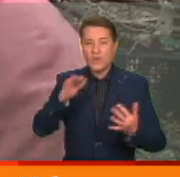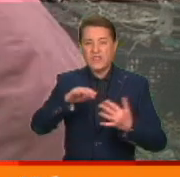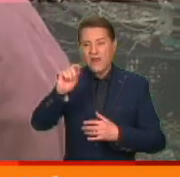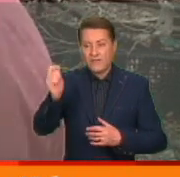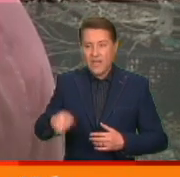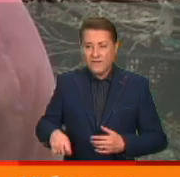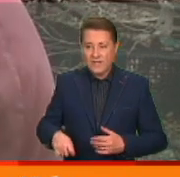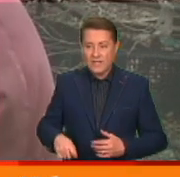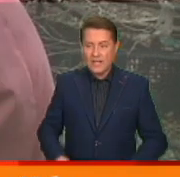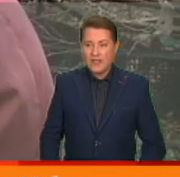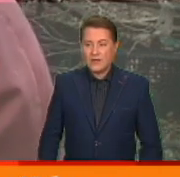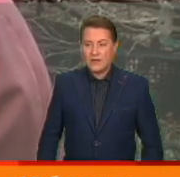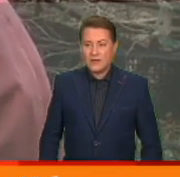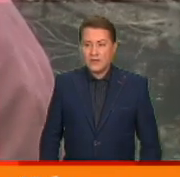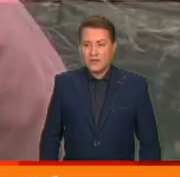окопах,